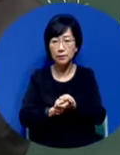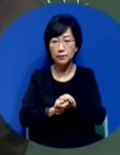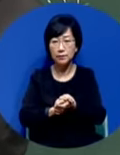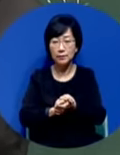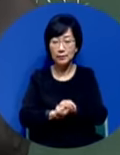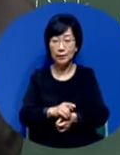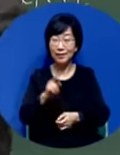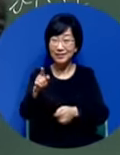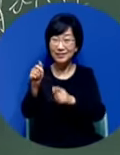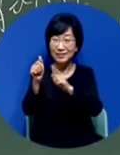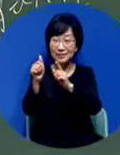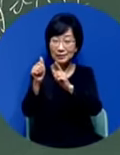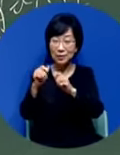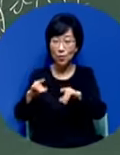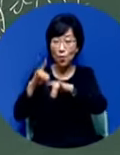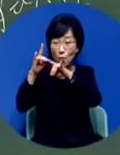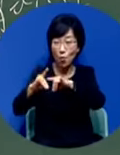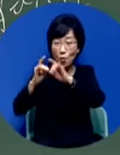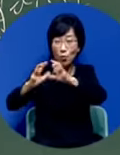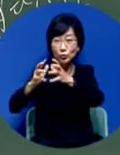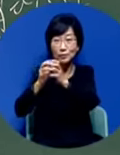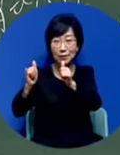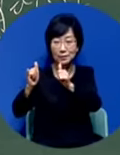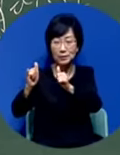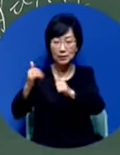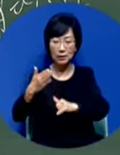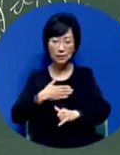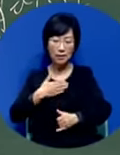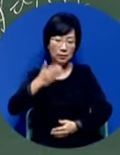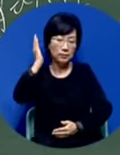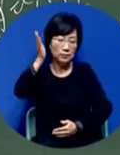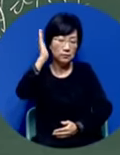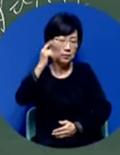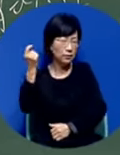내 설교 듣고 그거 검토해 보고 알았어요.